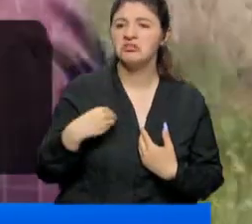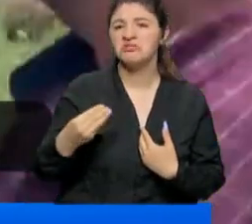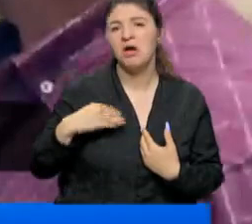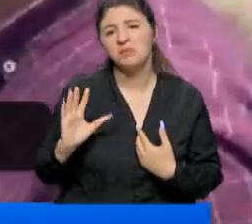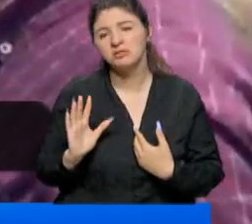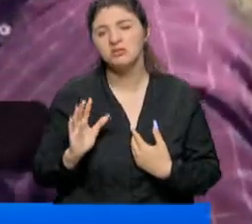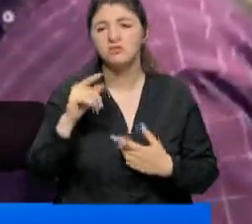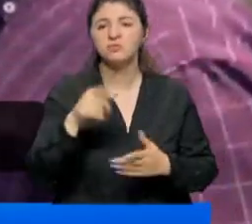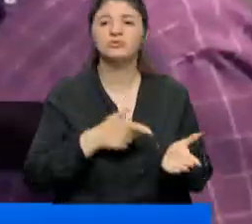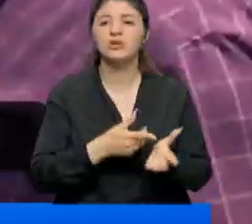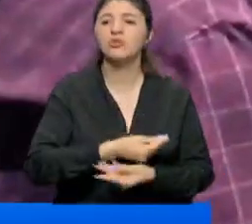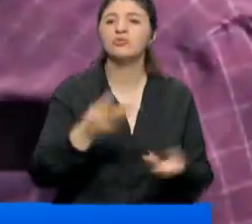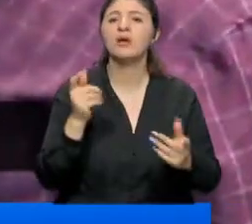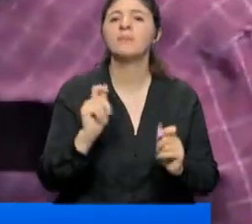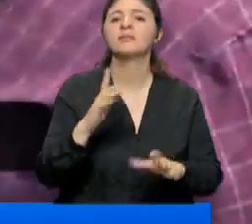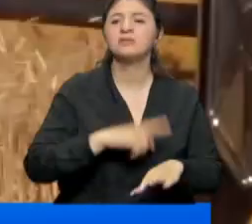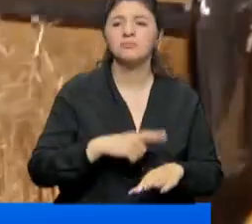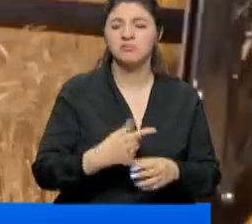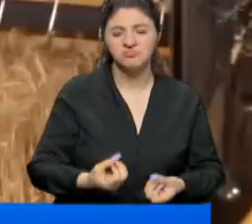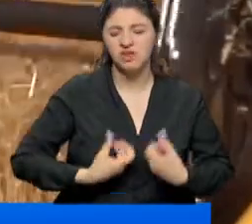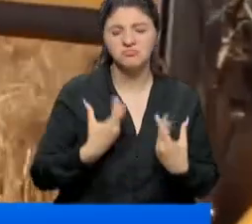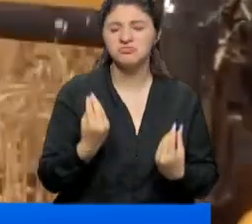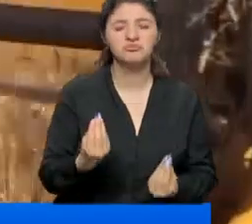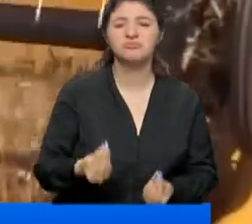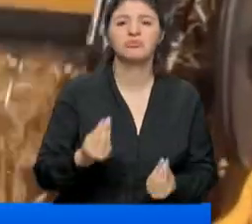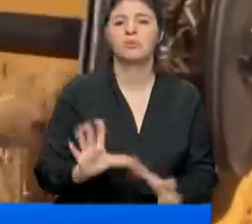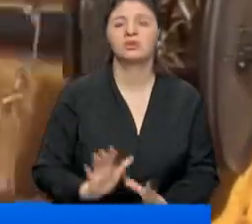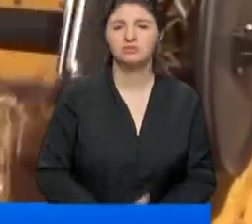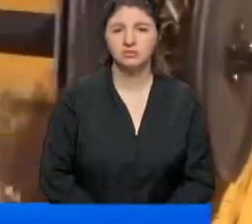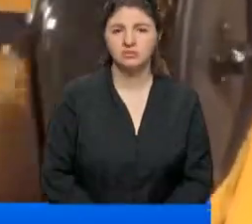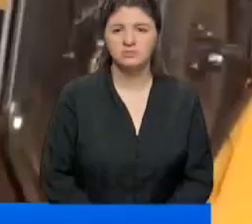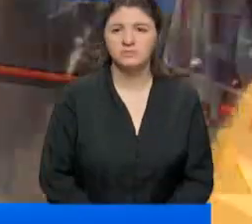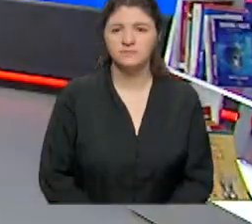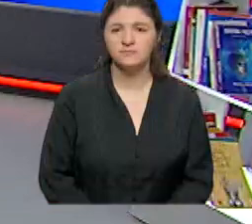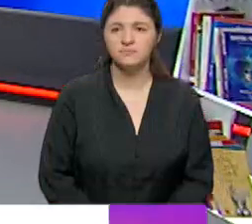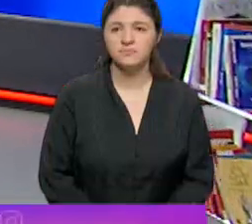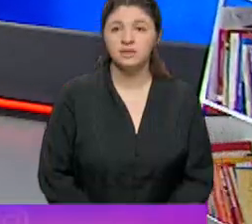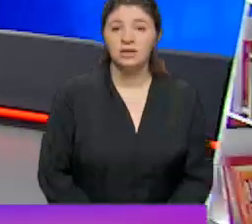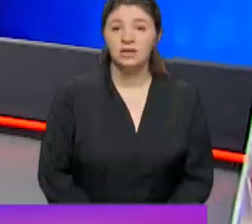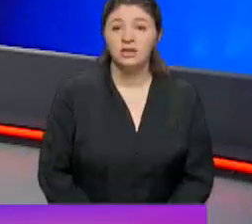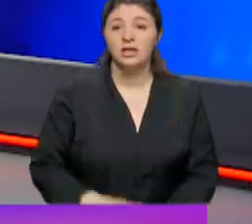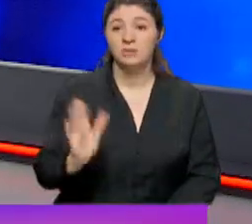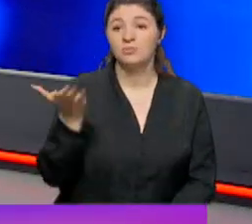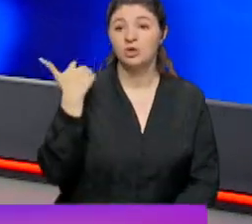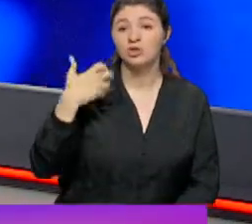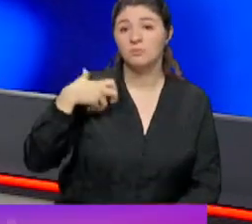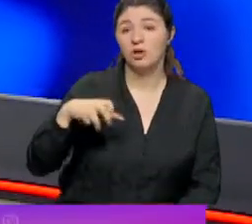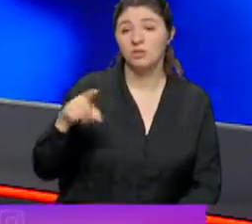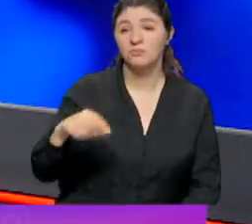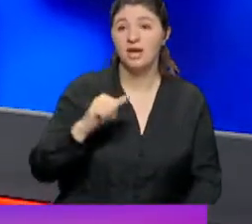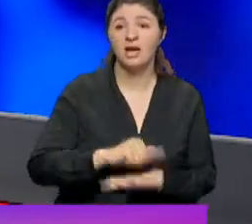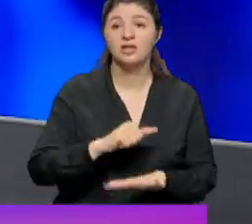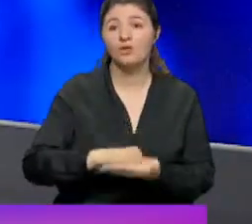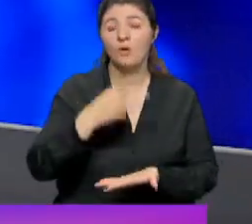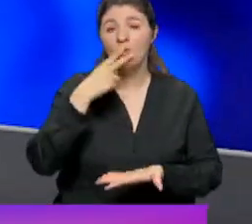ruhu Tamam o zaman dedim Dedim Bu bir önceki kuşakta